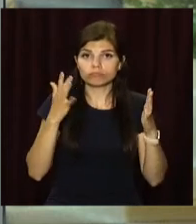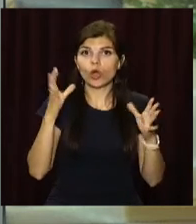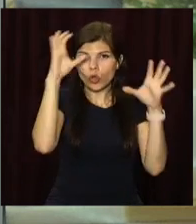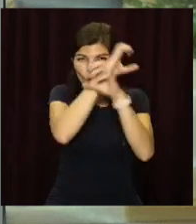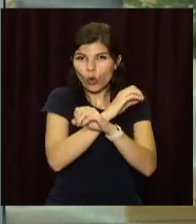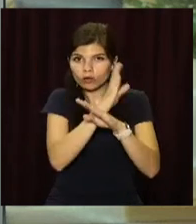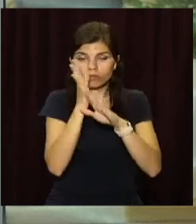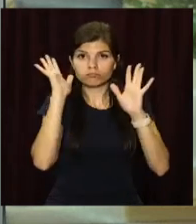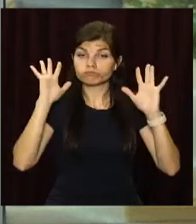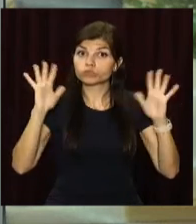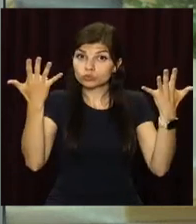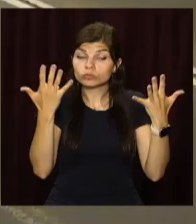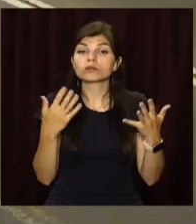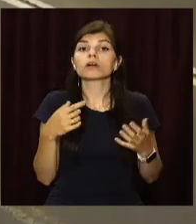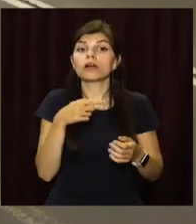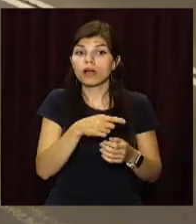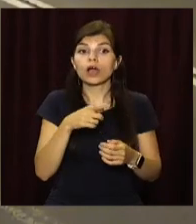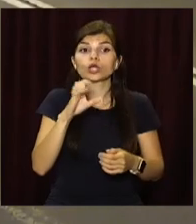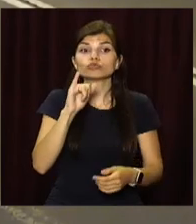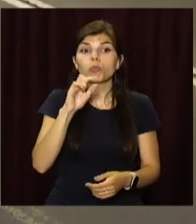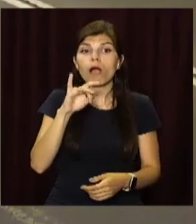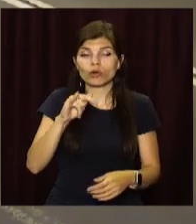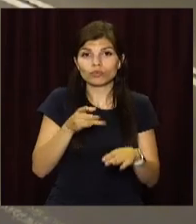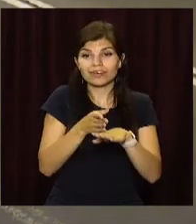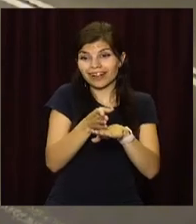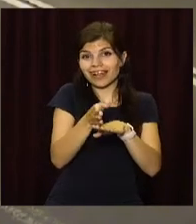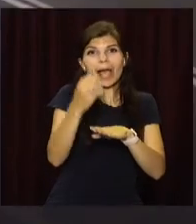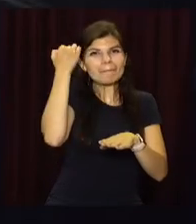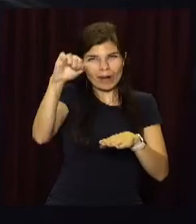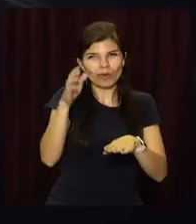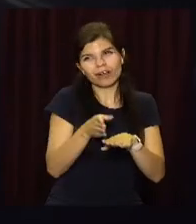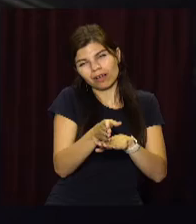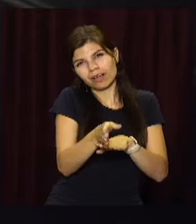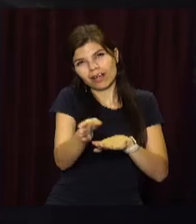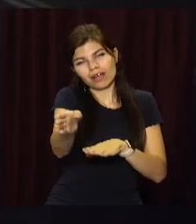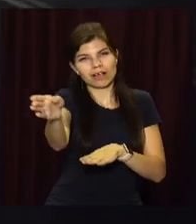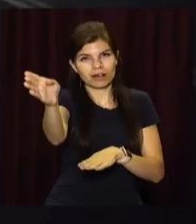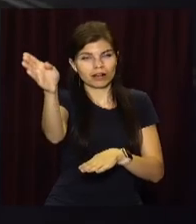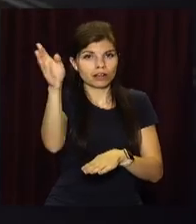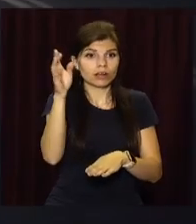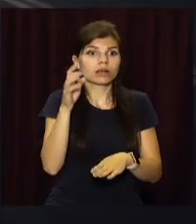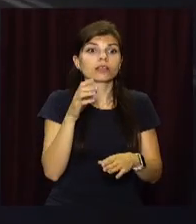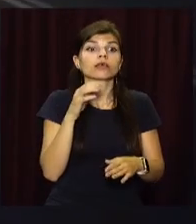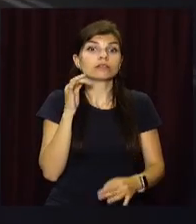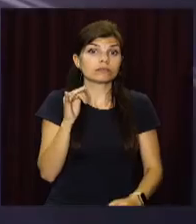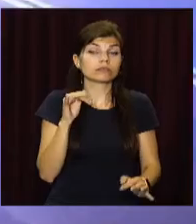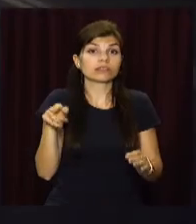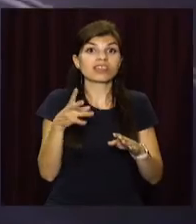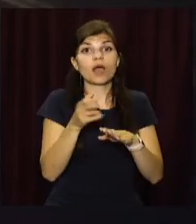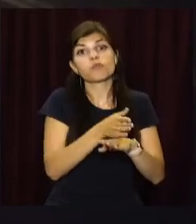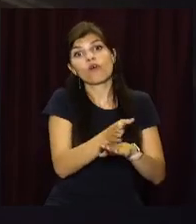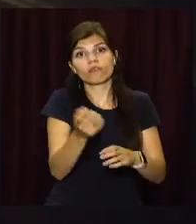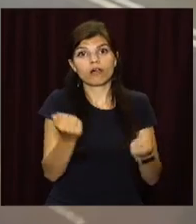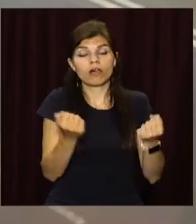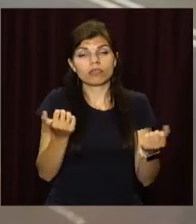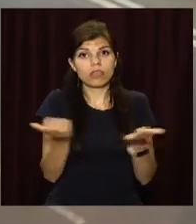на першу в Дніпрі. Попередньо «Субару» рухався набережною Перемоги від кільця в бік провулка Добровольців. На повороті водій